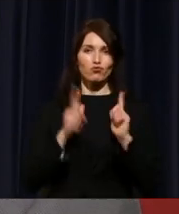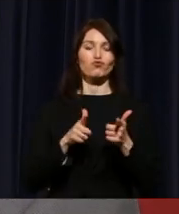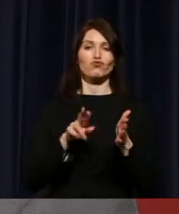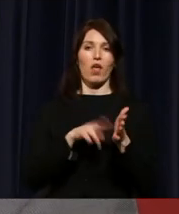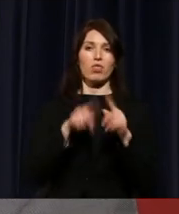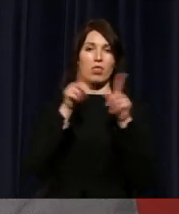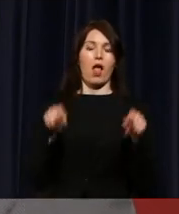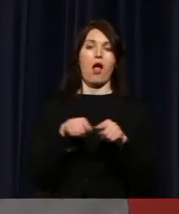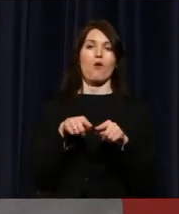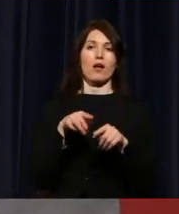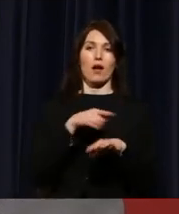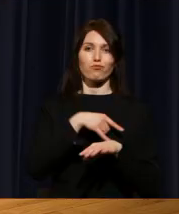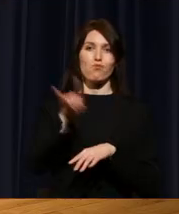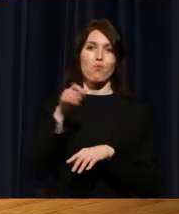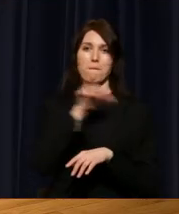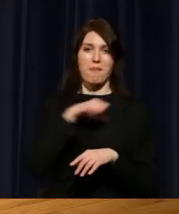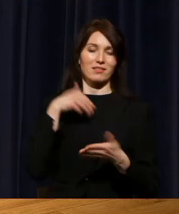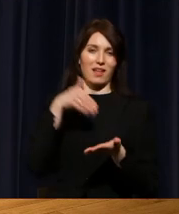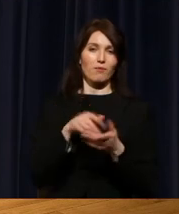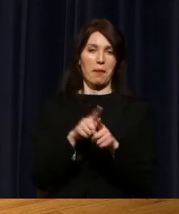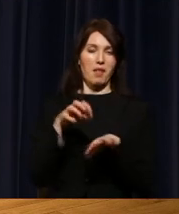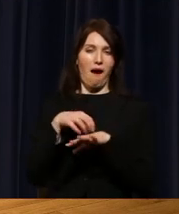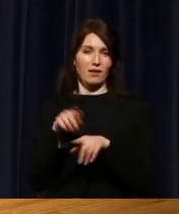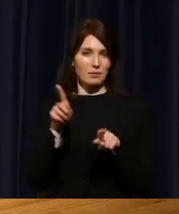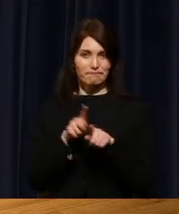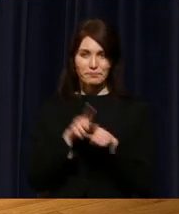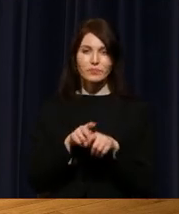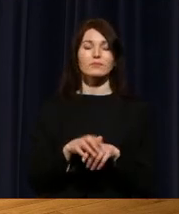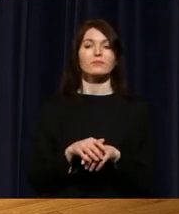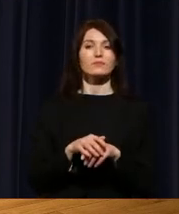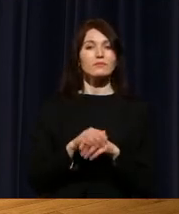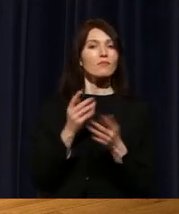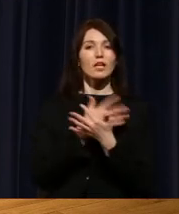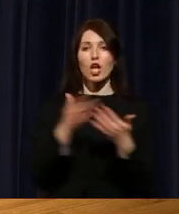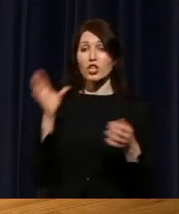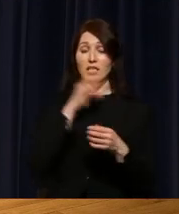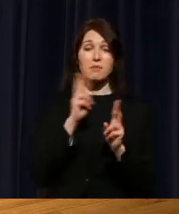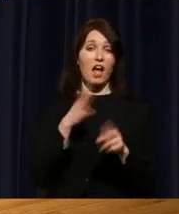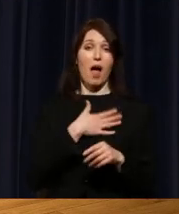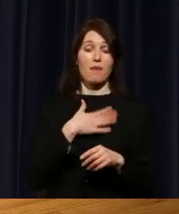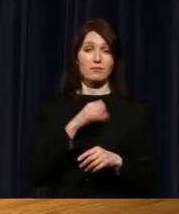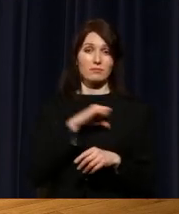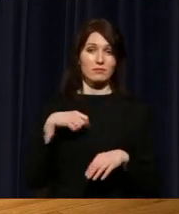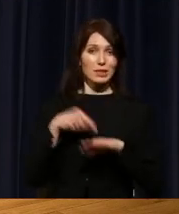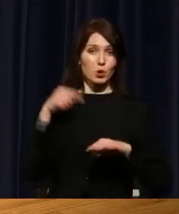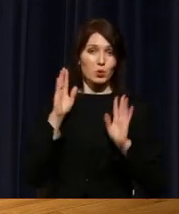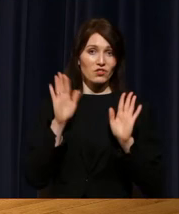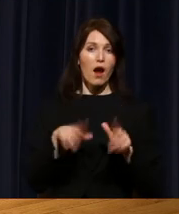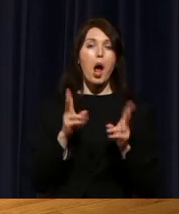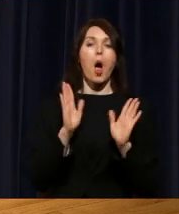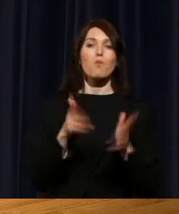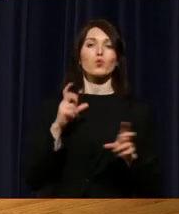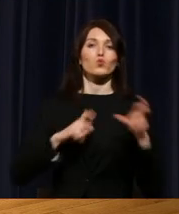licence un patstāvīgums. Tā ka daudz dažādu iespēju, kā var uz savas ādas izjust, kas, kā